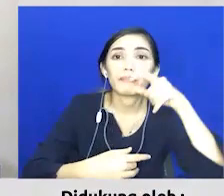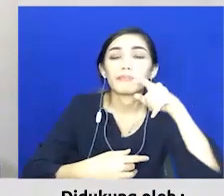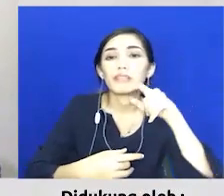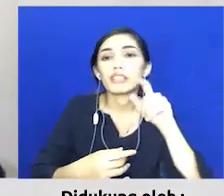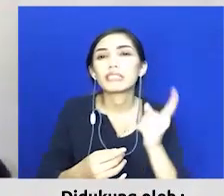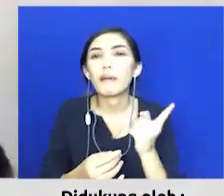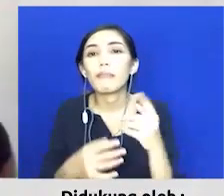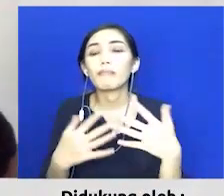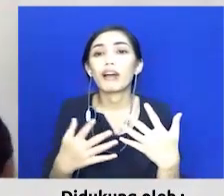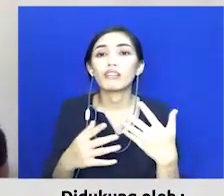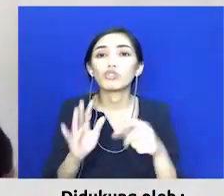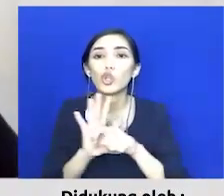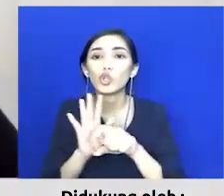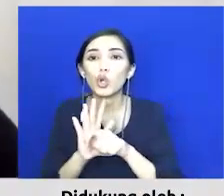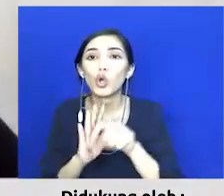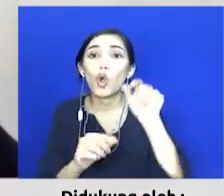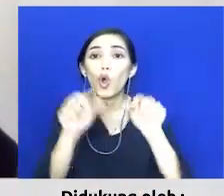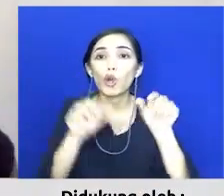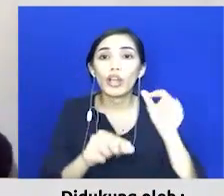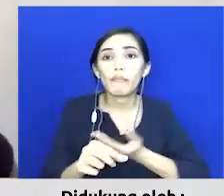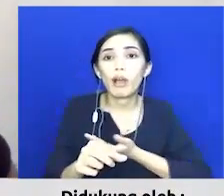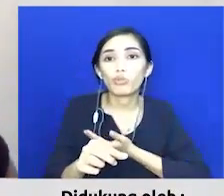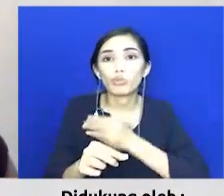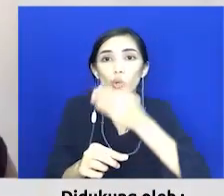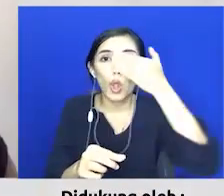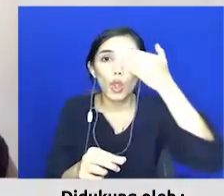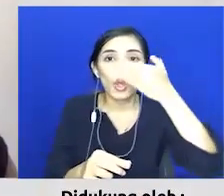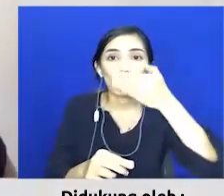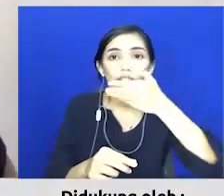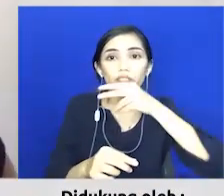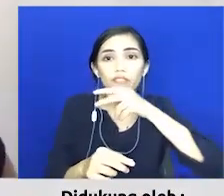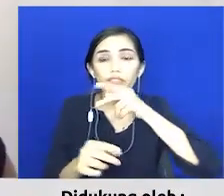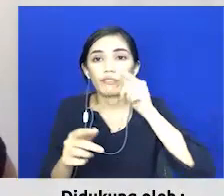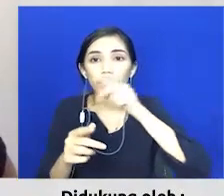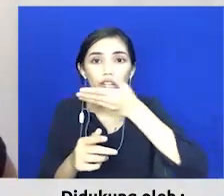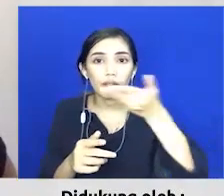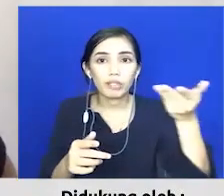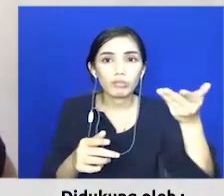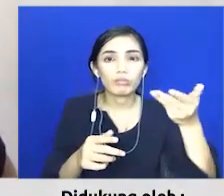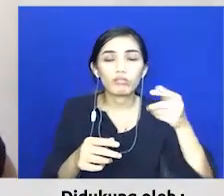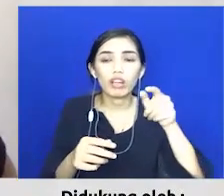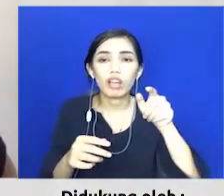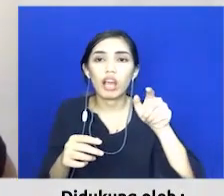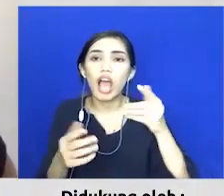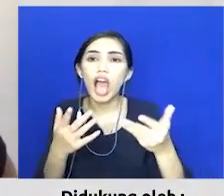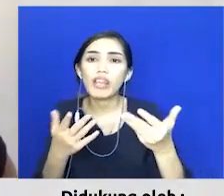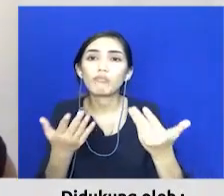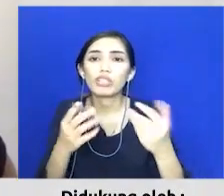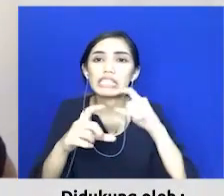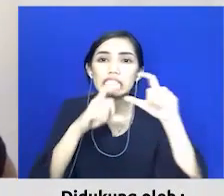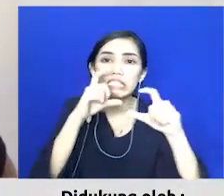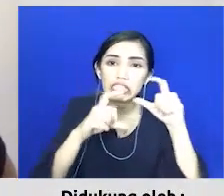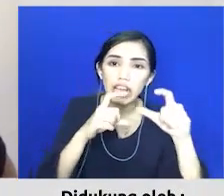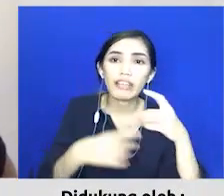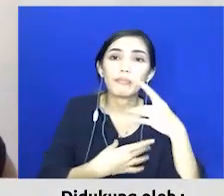momen-momen menarik di dalam film. Ya. Aspek komedi selalu ada di dalam film. Aspek suspense